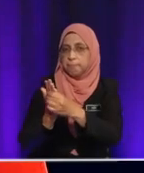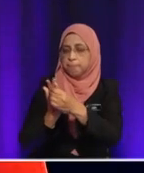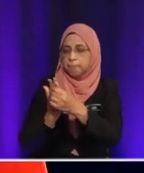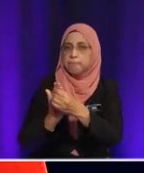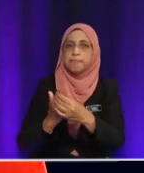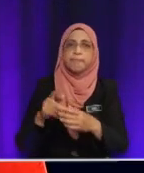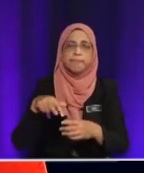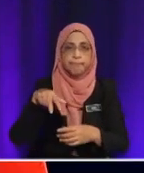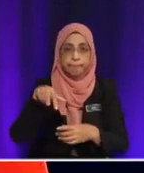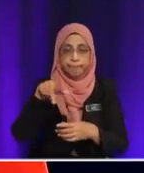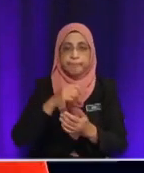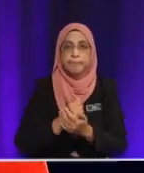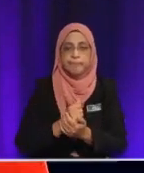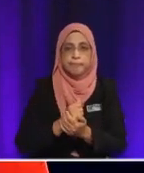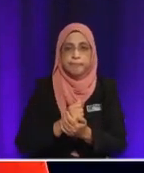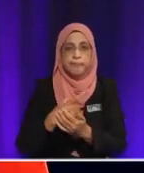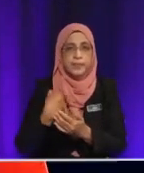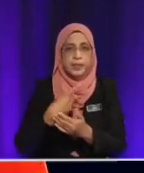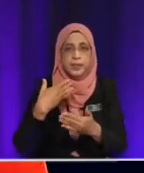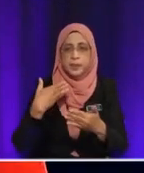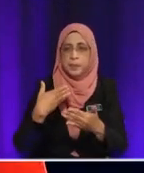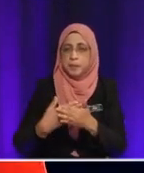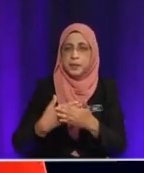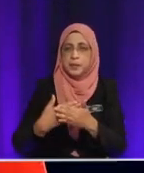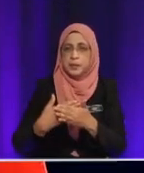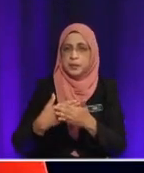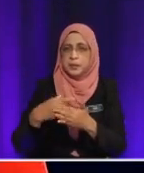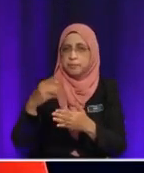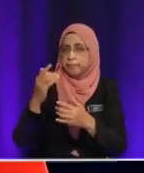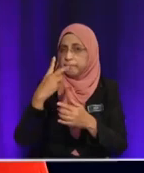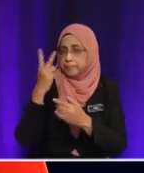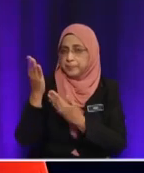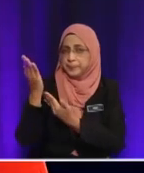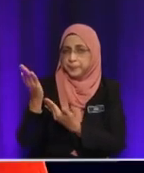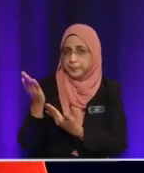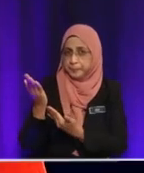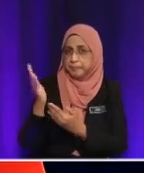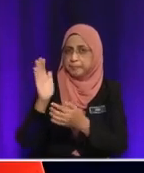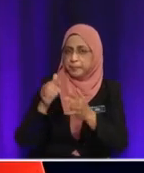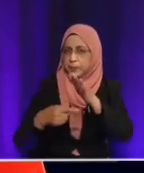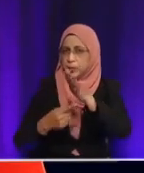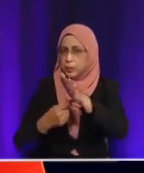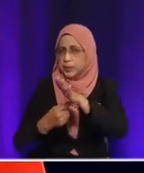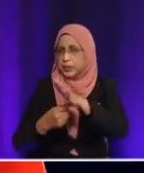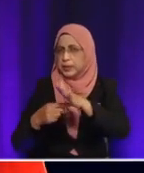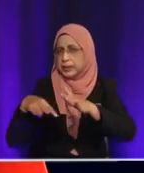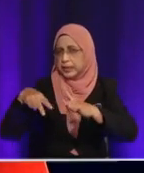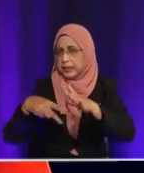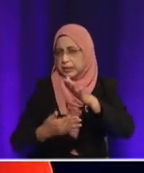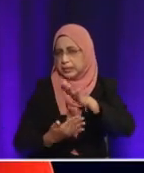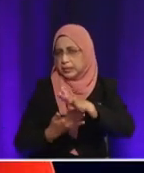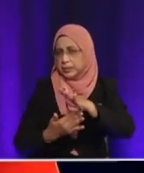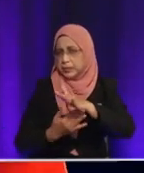lotion tadi. Kita nak buat, kita dah sampai dekat bahagian sekitar point yang tumit ni. Okey, kan kita cikgu? Boleh apa? Kita guna